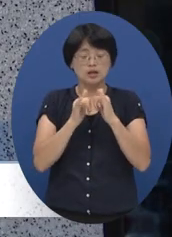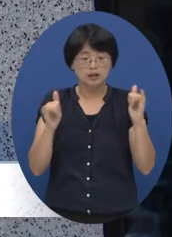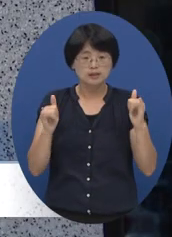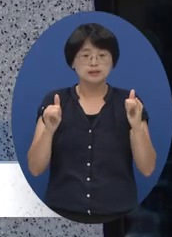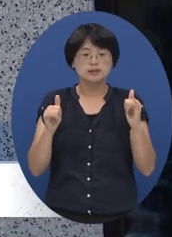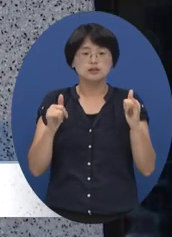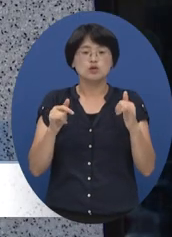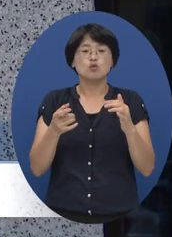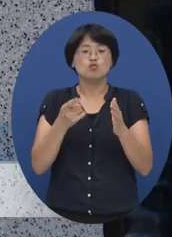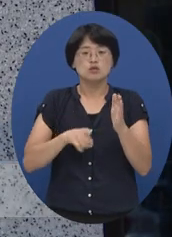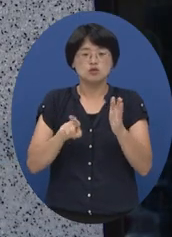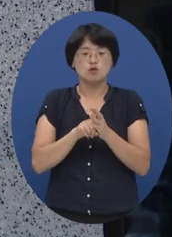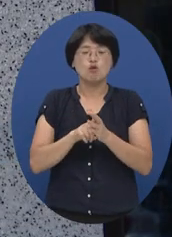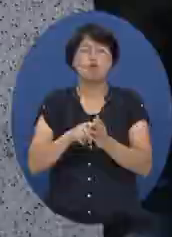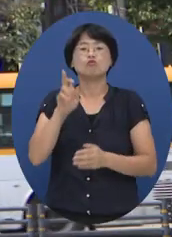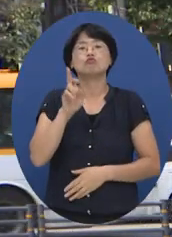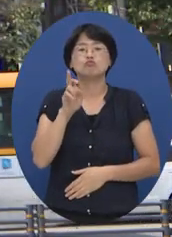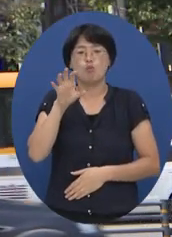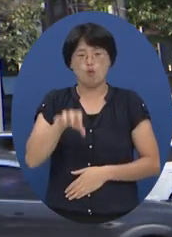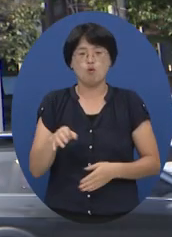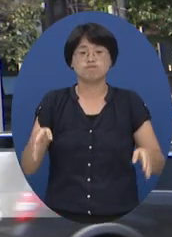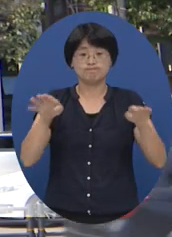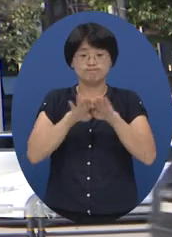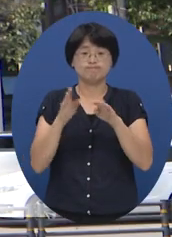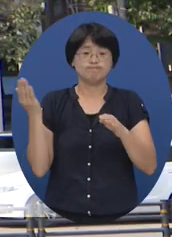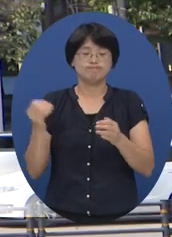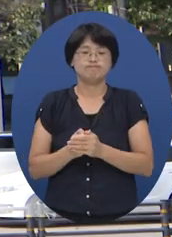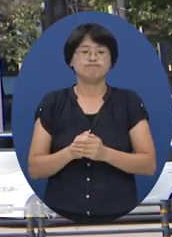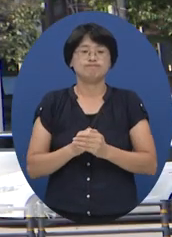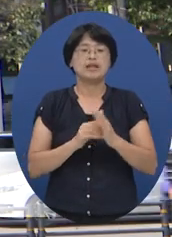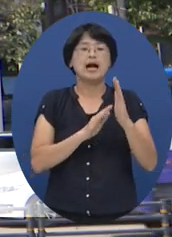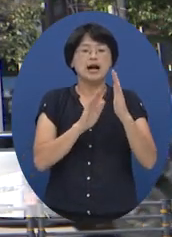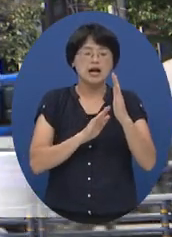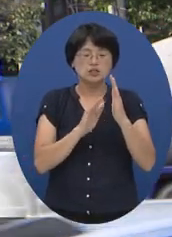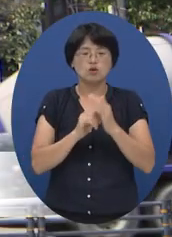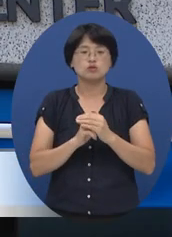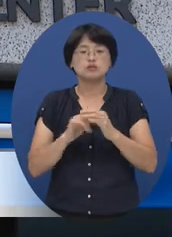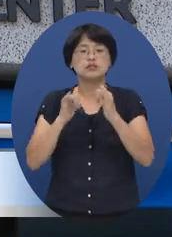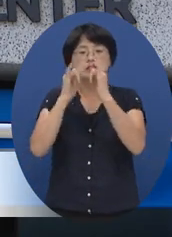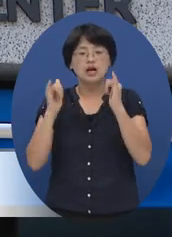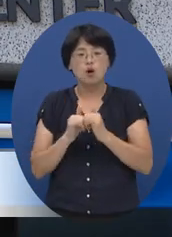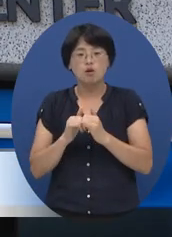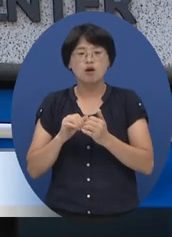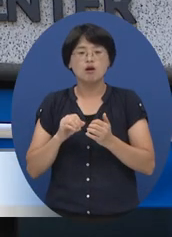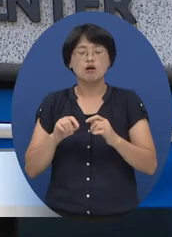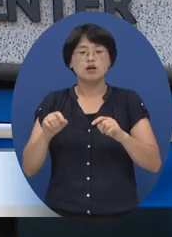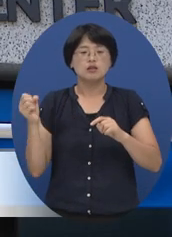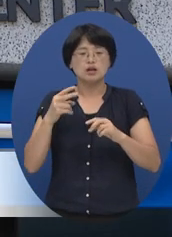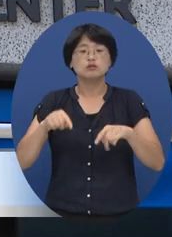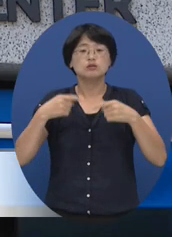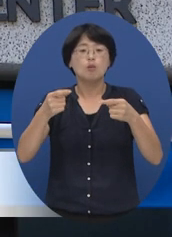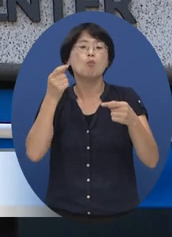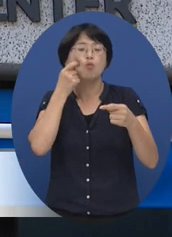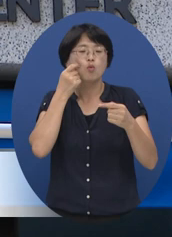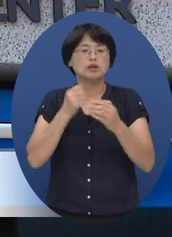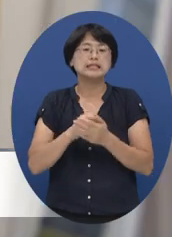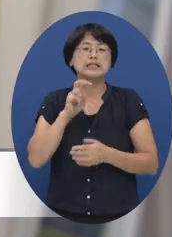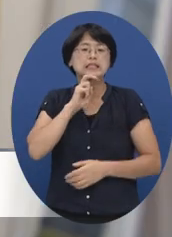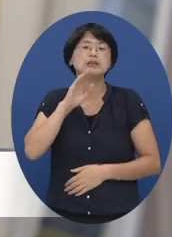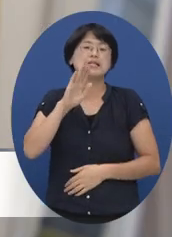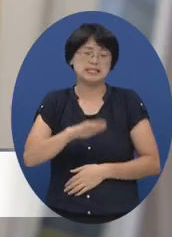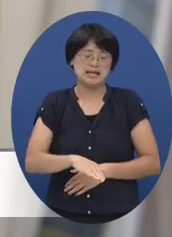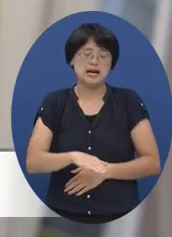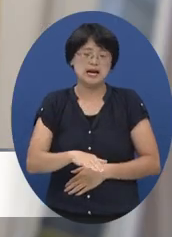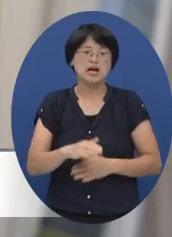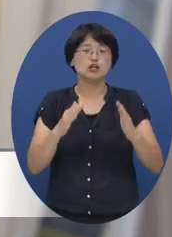자립지원관이 군포에 문을 열었습니다. 가정이나 학교, 사회로 복귀가 힘든 만 24세 이하 청소년들이 자립할 수 있도록